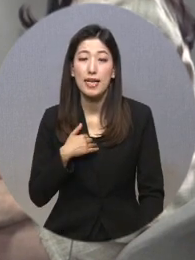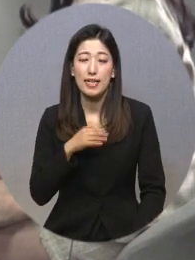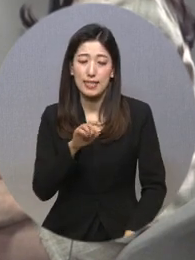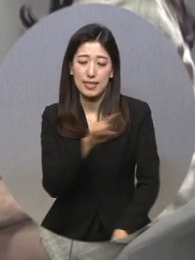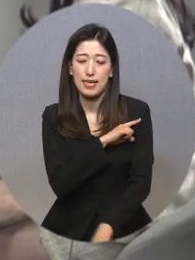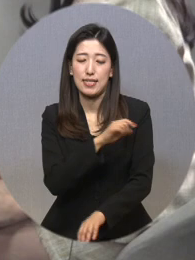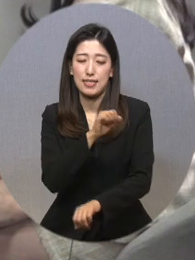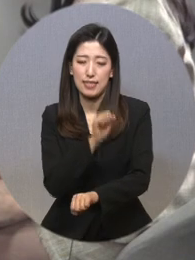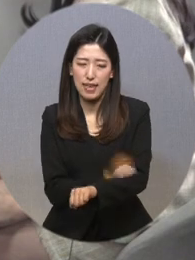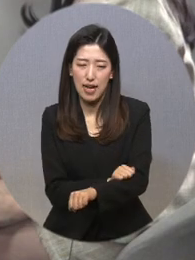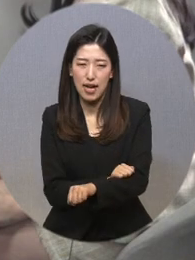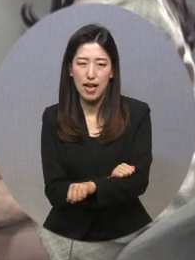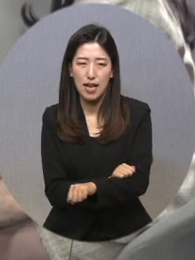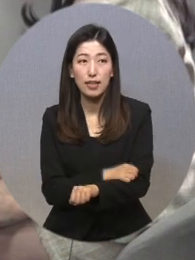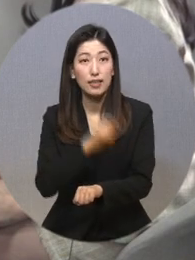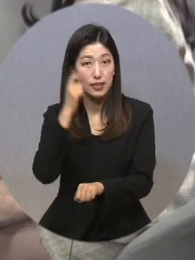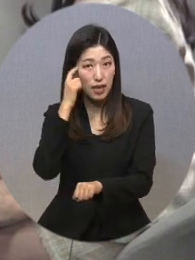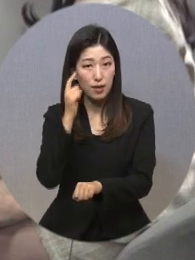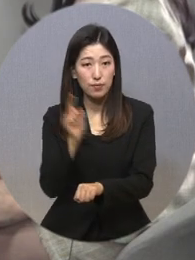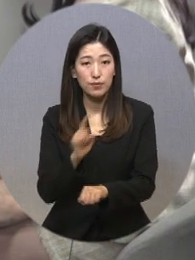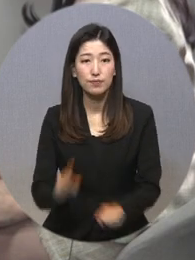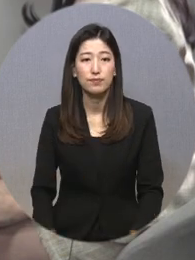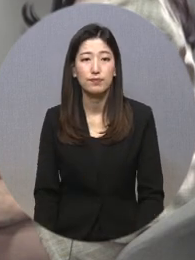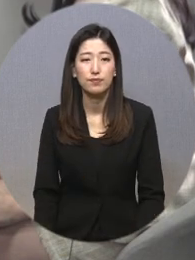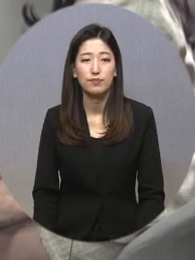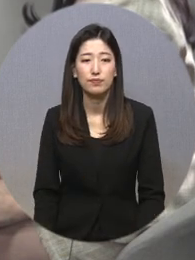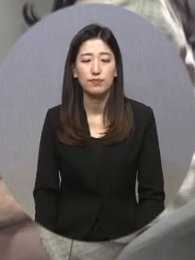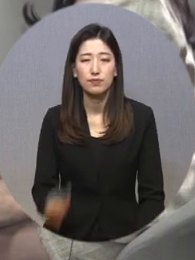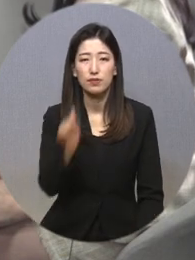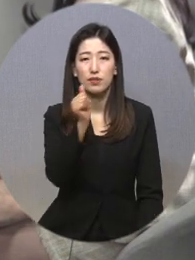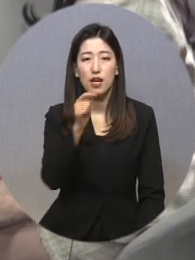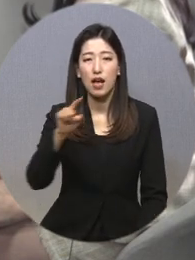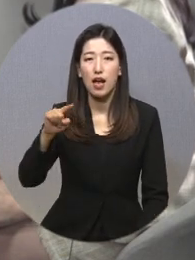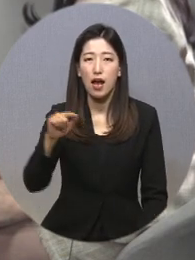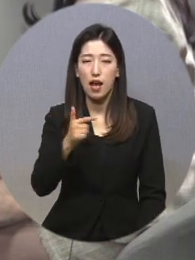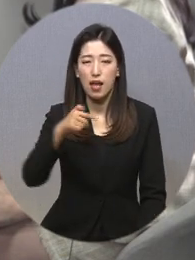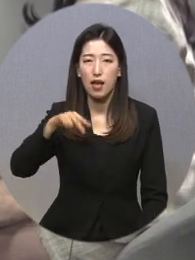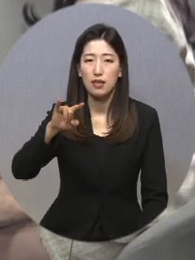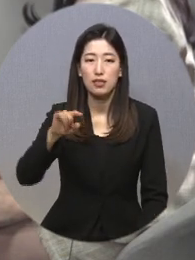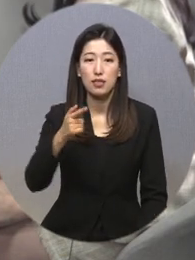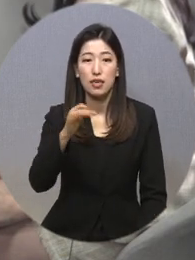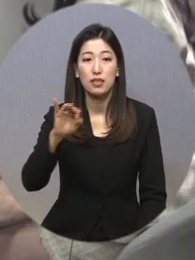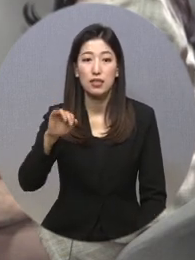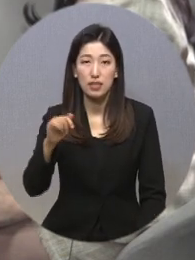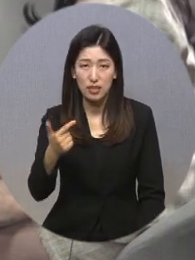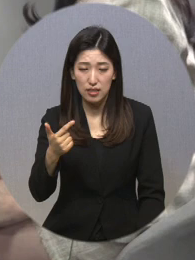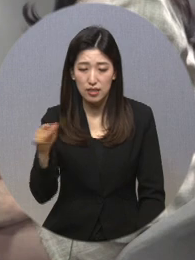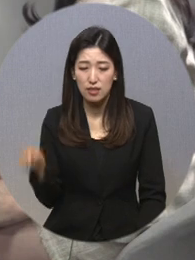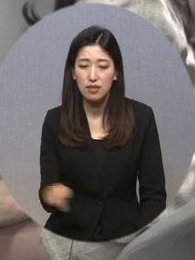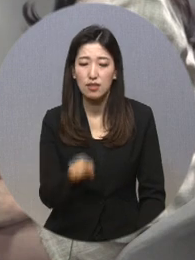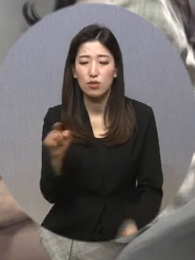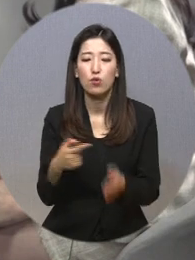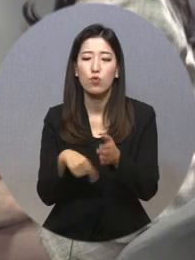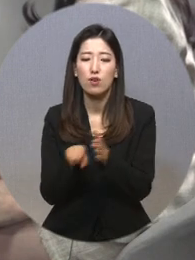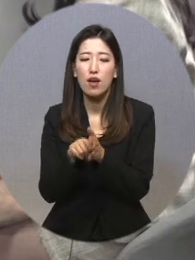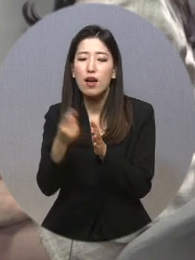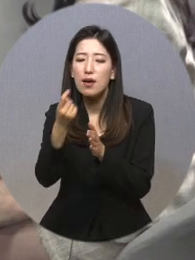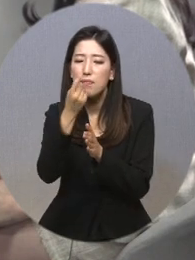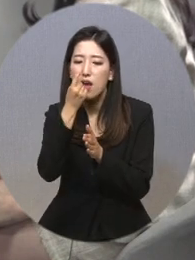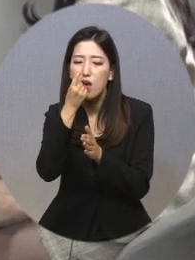것 중에 하나가 한센인들을 위한 배움의 장을 마련한 것입니다. 배우기